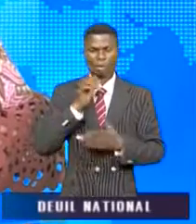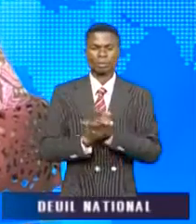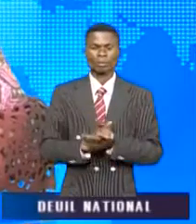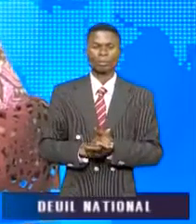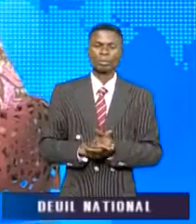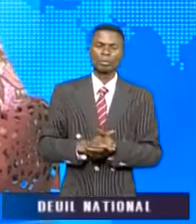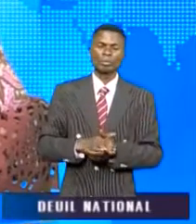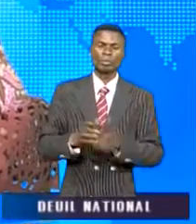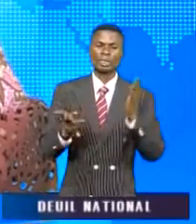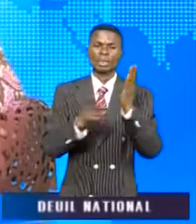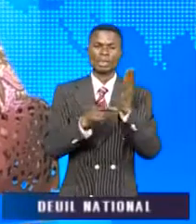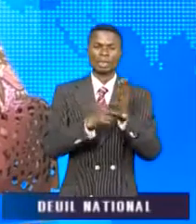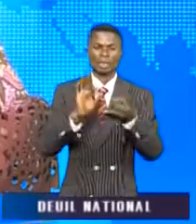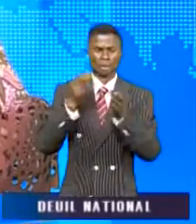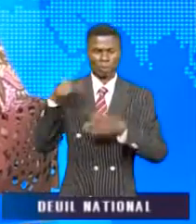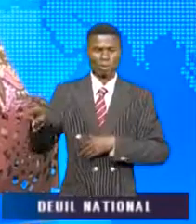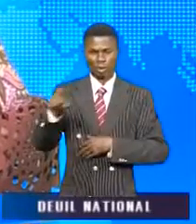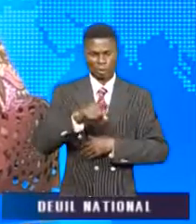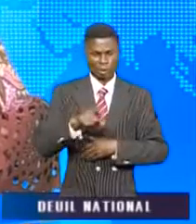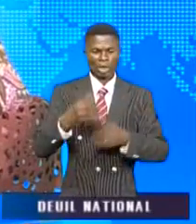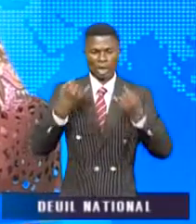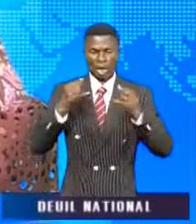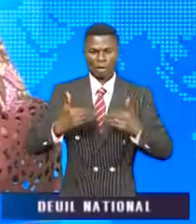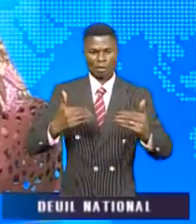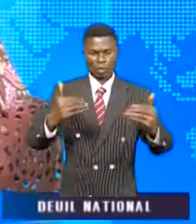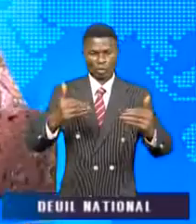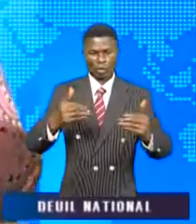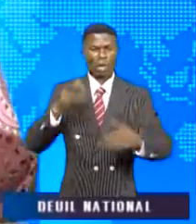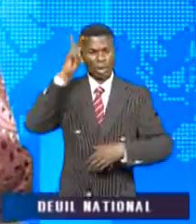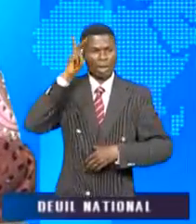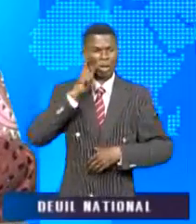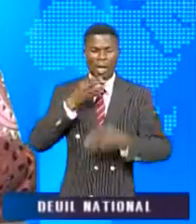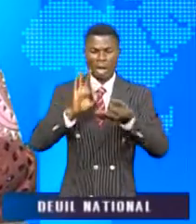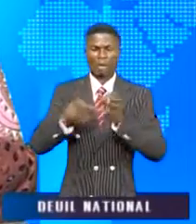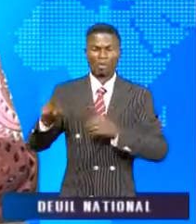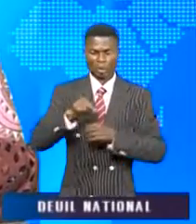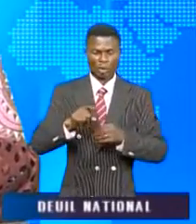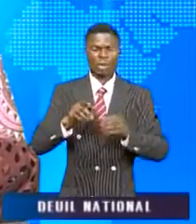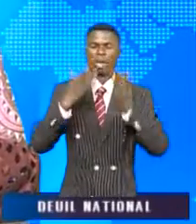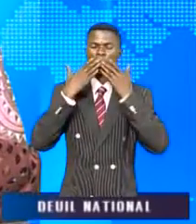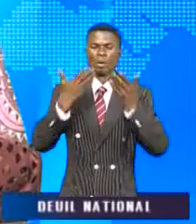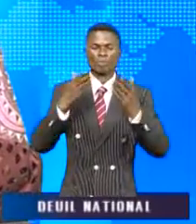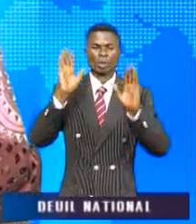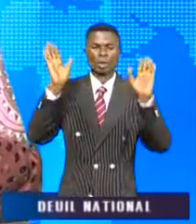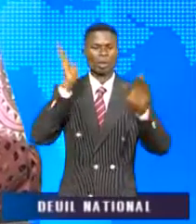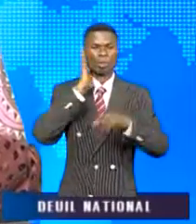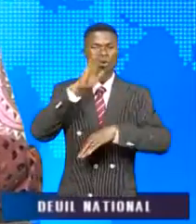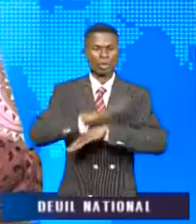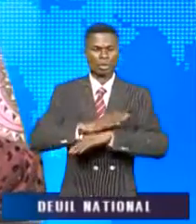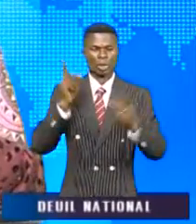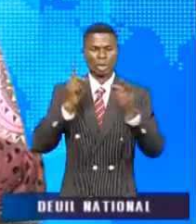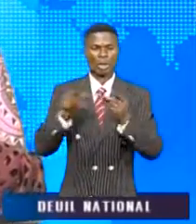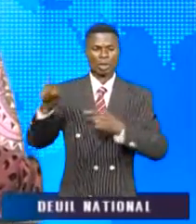ailleurs sur satellite. Vous êtes sur la RTNC, l'actualité continue sur nos antennes. Grand sera pour moi le plaisir de vous